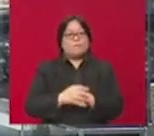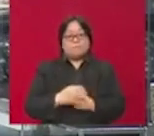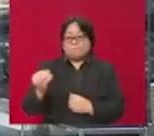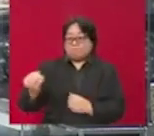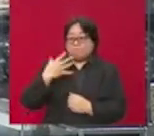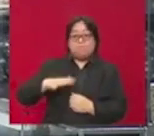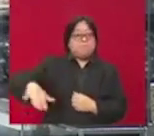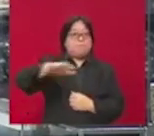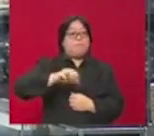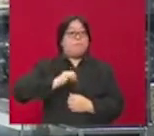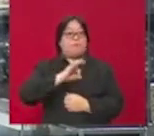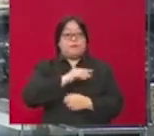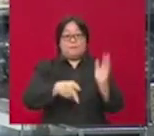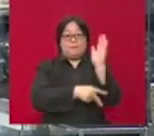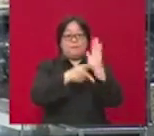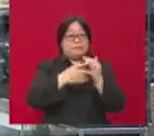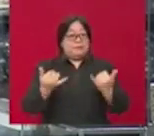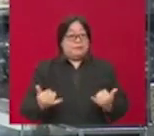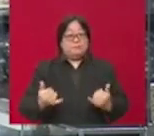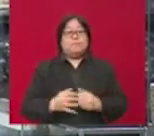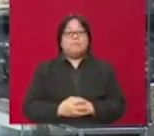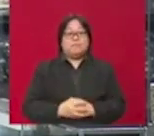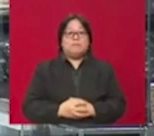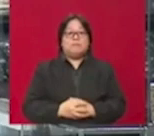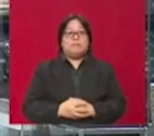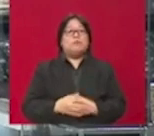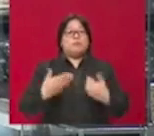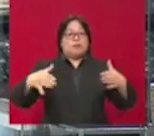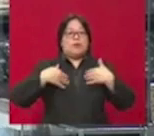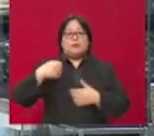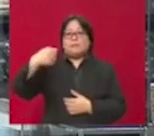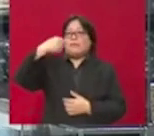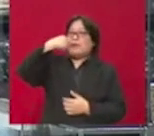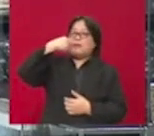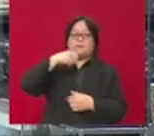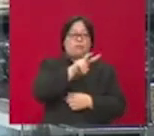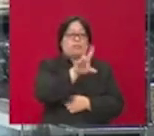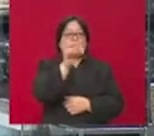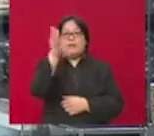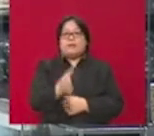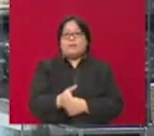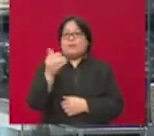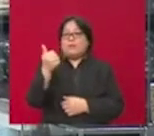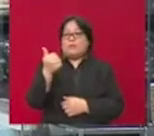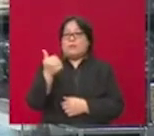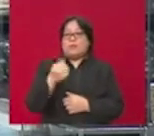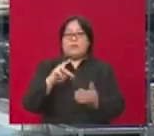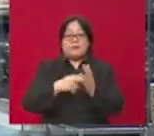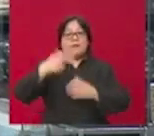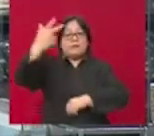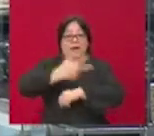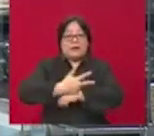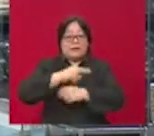dipahamkan semua staf di Parlimen ini melakukan COVID testnya pada 28 hari bulan. Sekurang-kurangnya 3